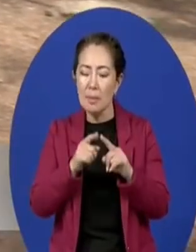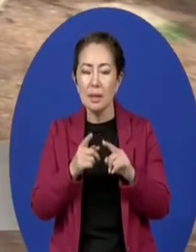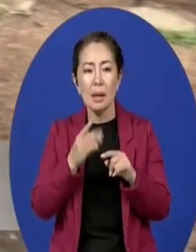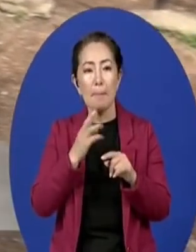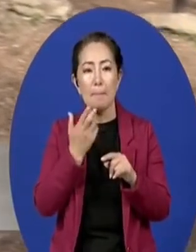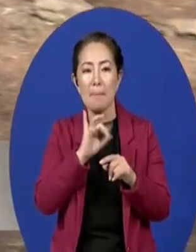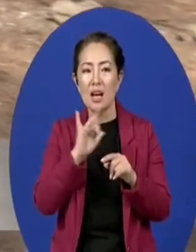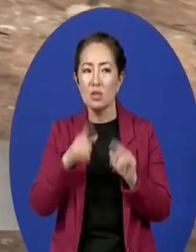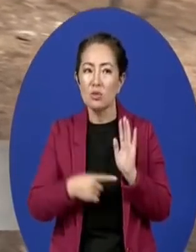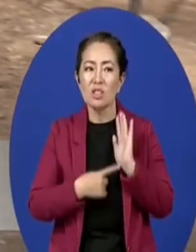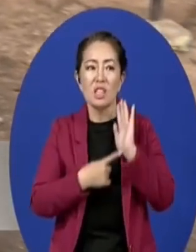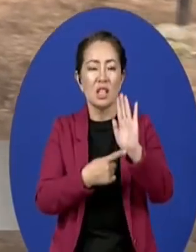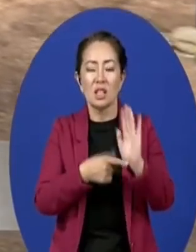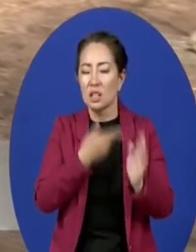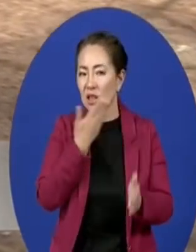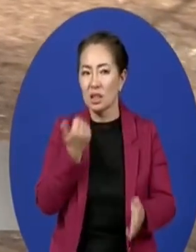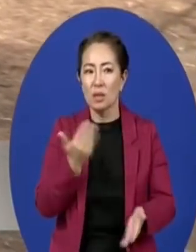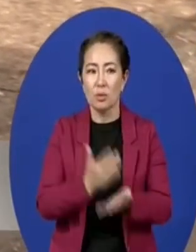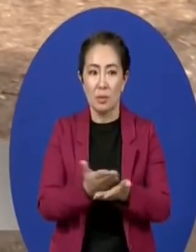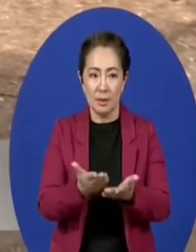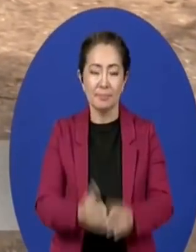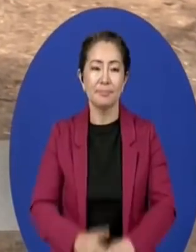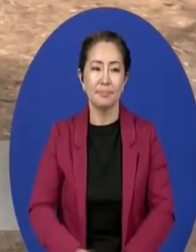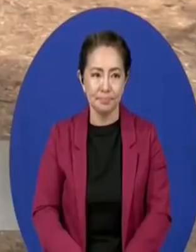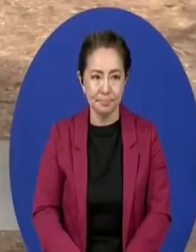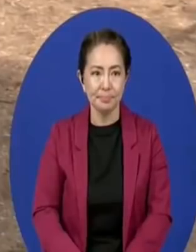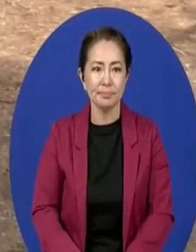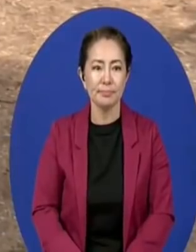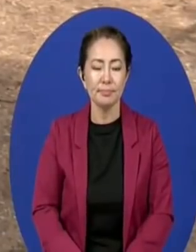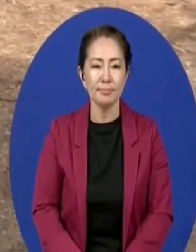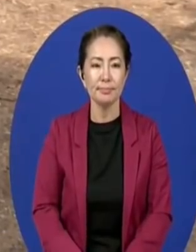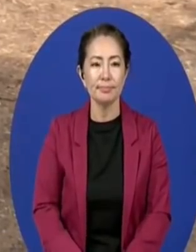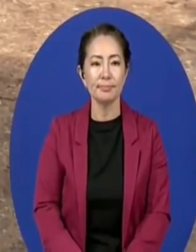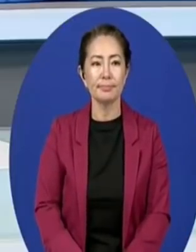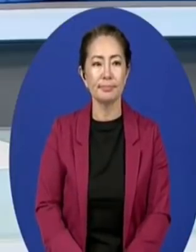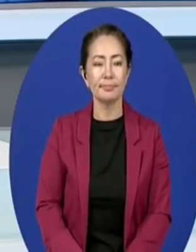байр суурь одоогоор илэрхийлээгүй байна.